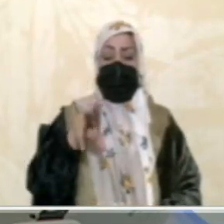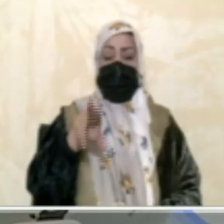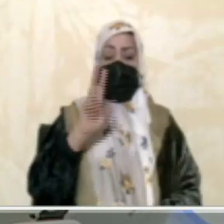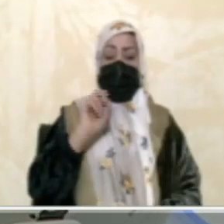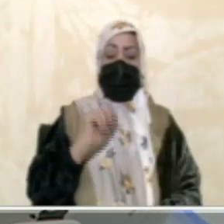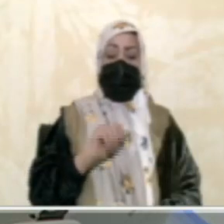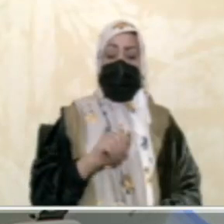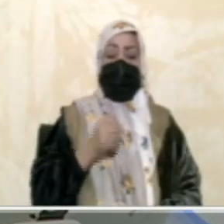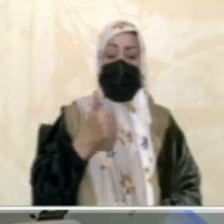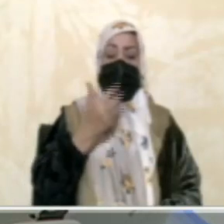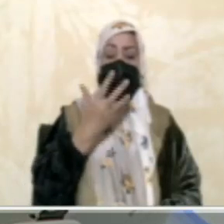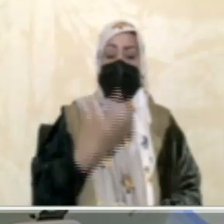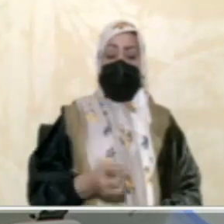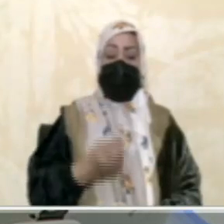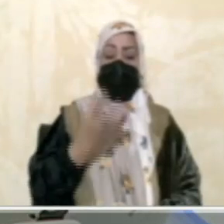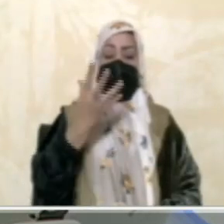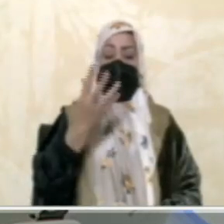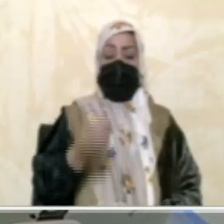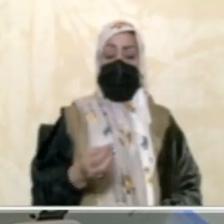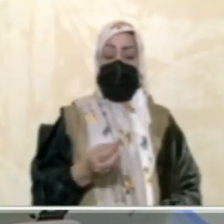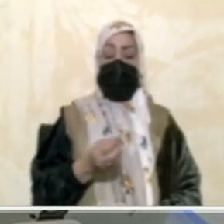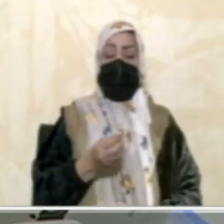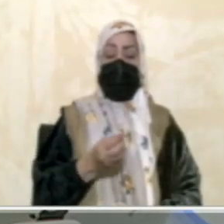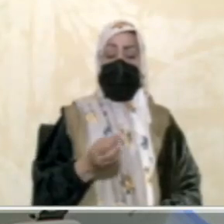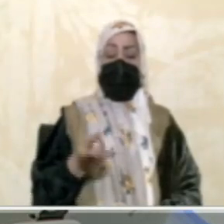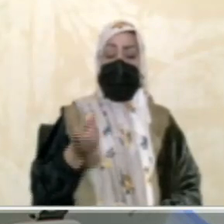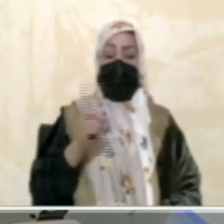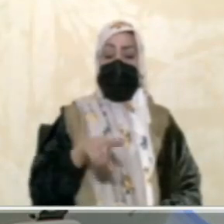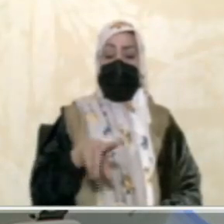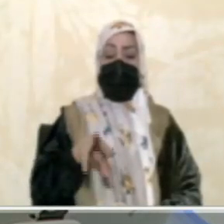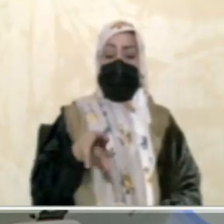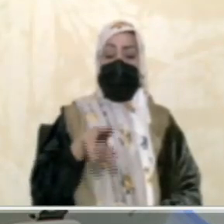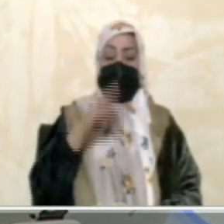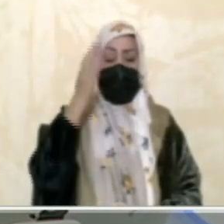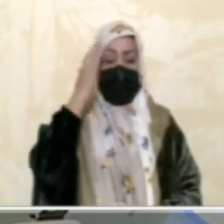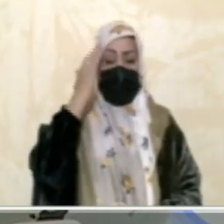بنت الاخت يعني قالت